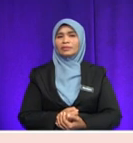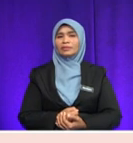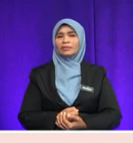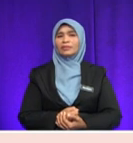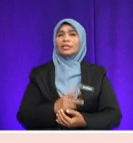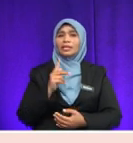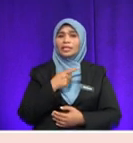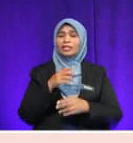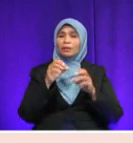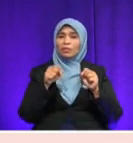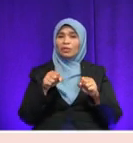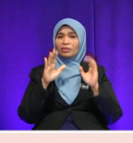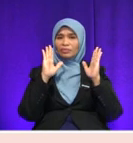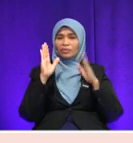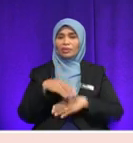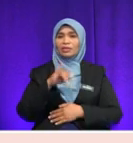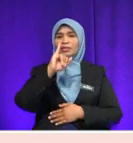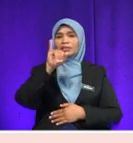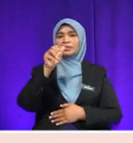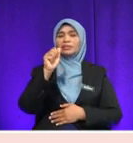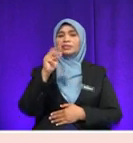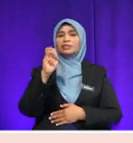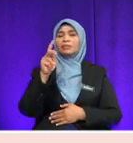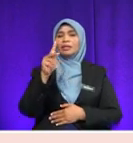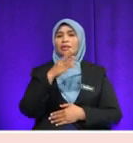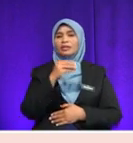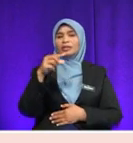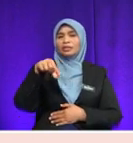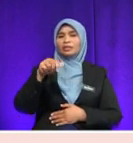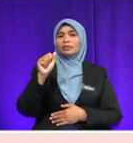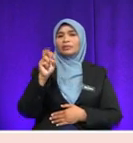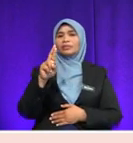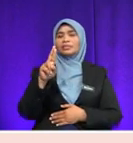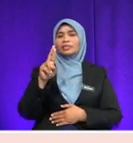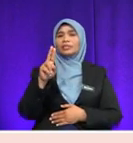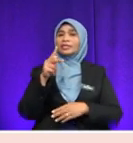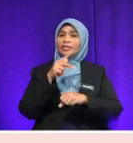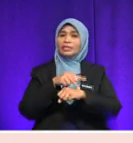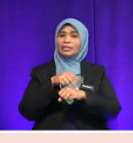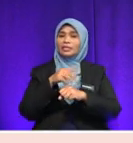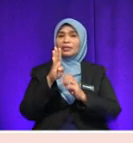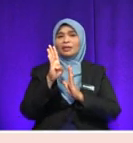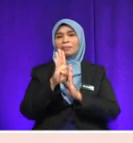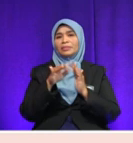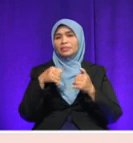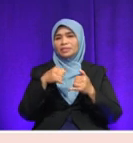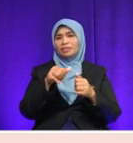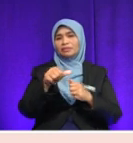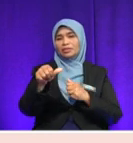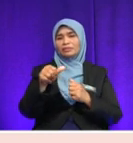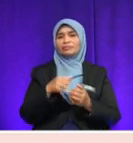kita boleh salat Jamak dan qashar ketika bermushake betul Kita boleh Jamak dan qasar ketika bermusafir